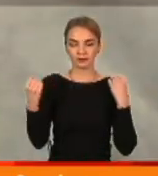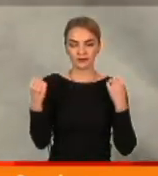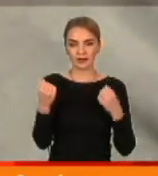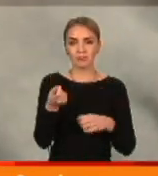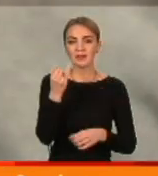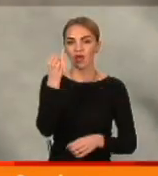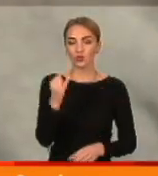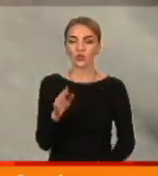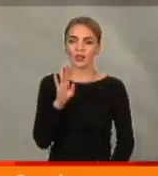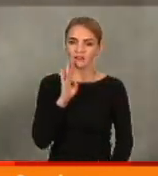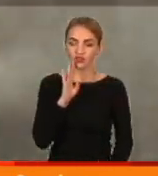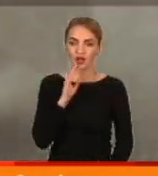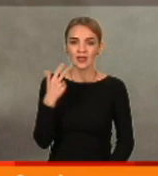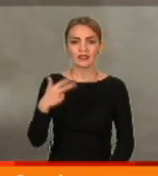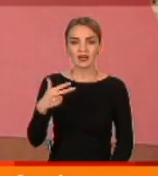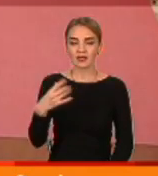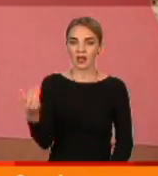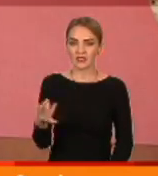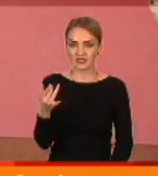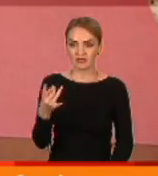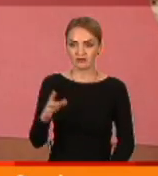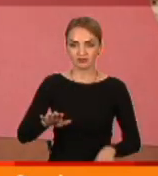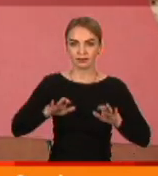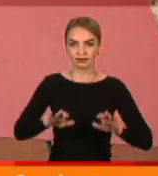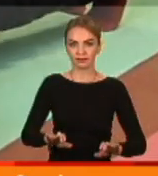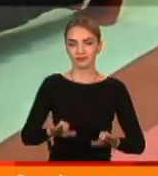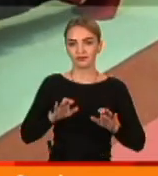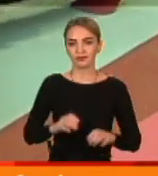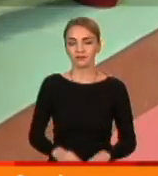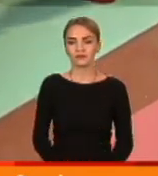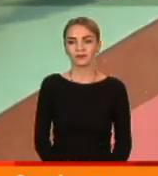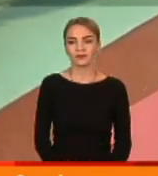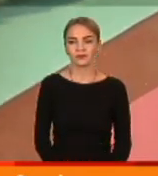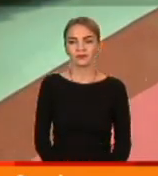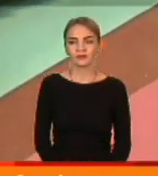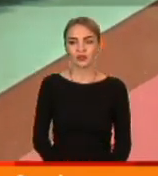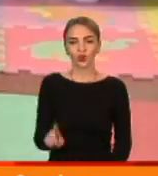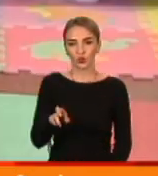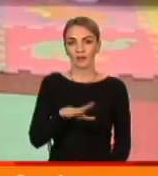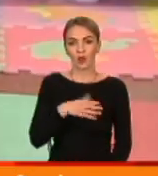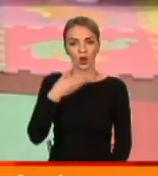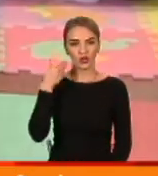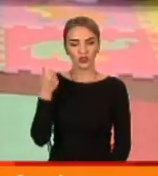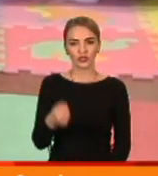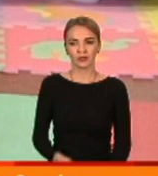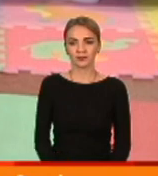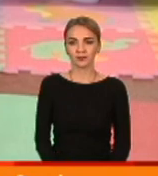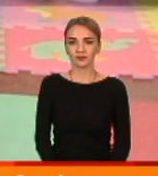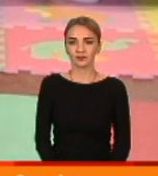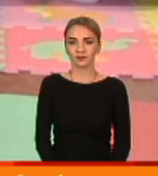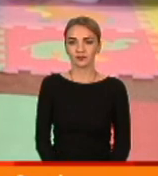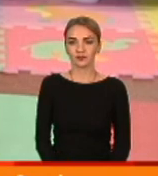вправами. Мініатюрна дівчинка 3 десятки разів відтискається від полу. Це дуже хотела, чтобы мне было легче. Хорошо, прогибай